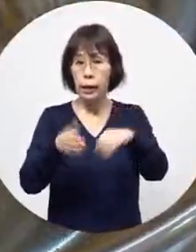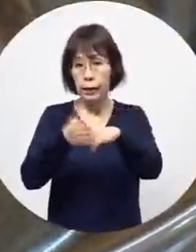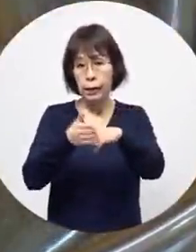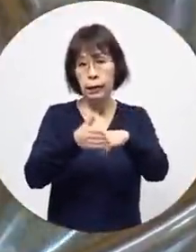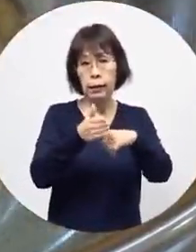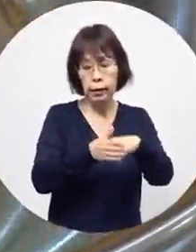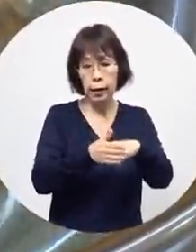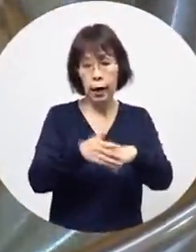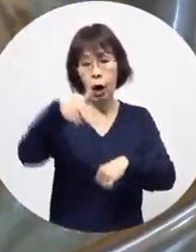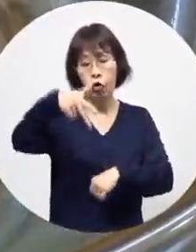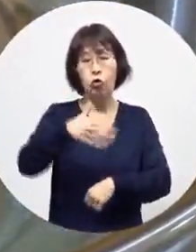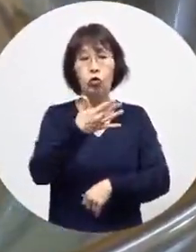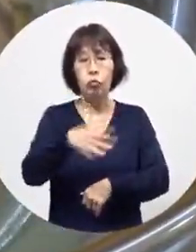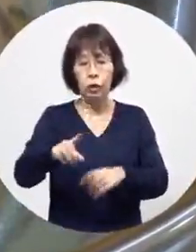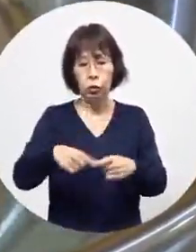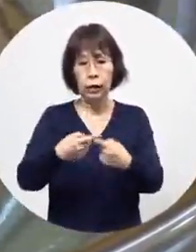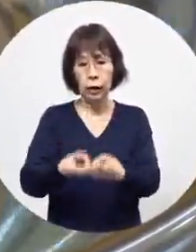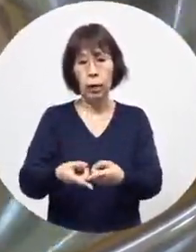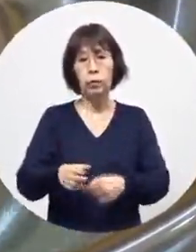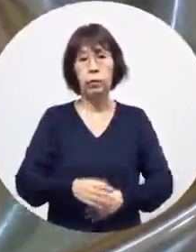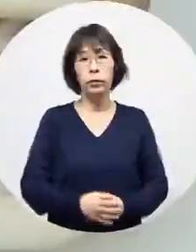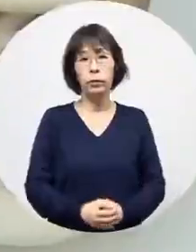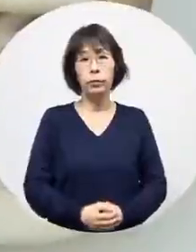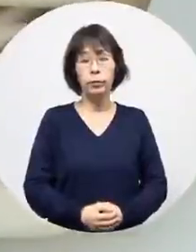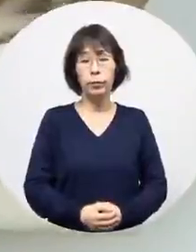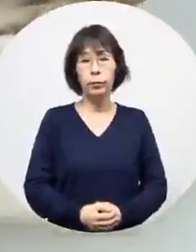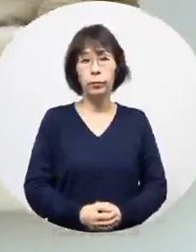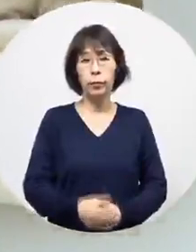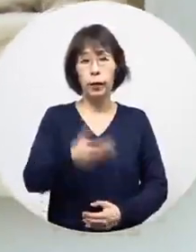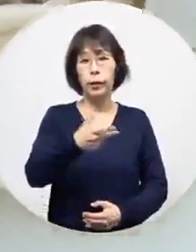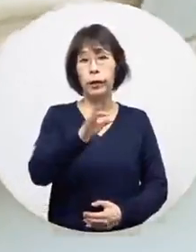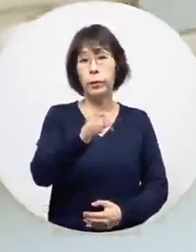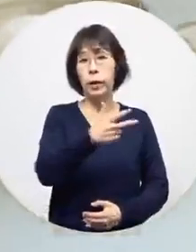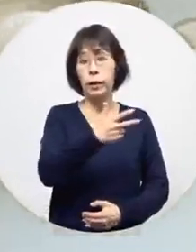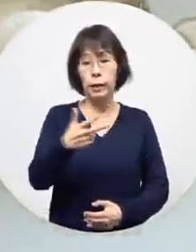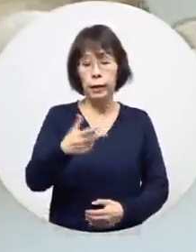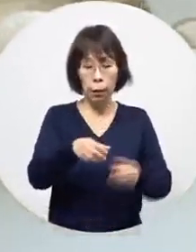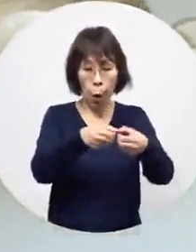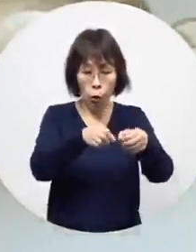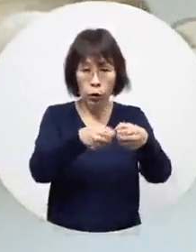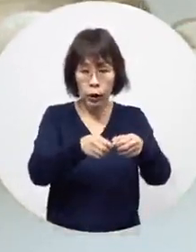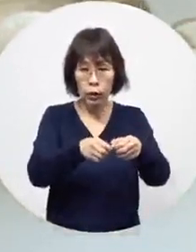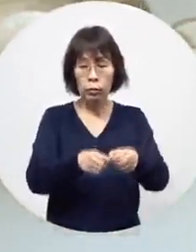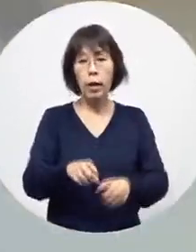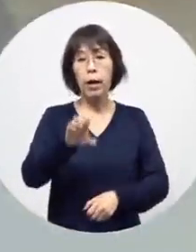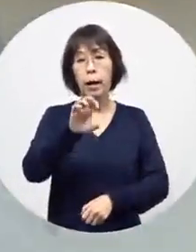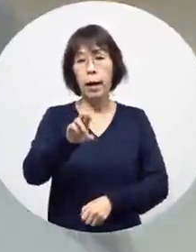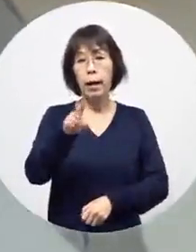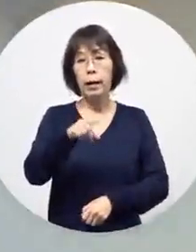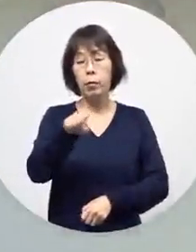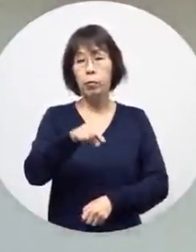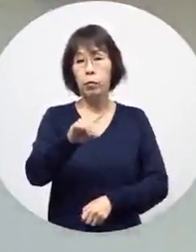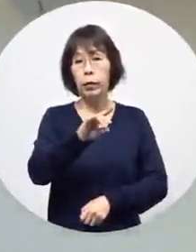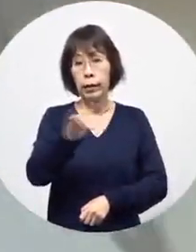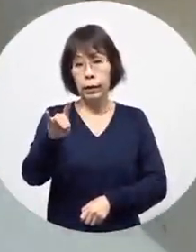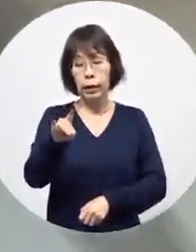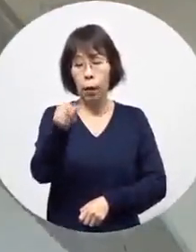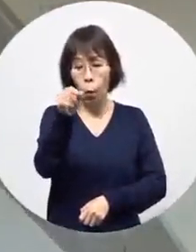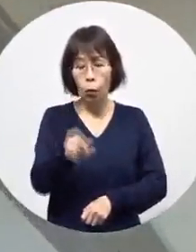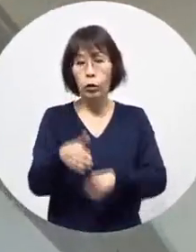して酢水につけておきます。しめじはほぐしておき、エリンギは細切りにします